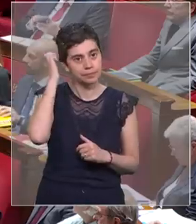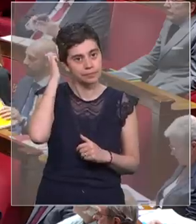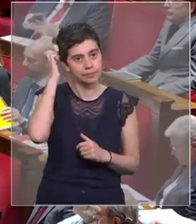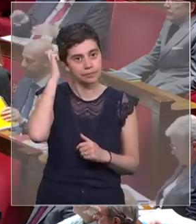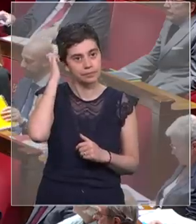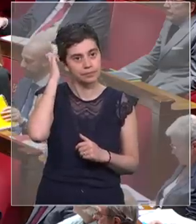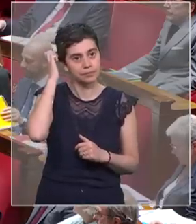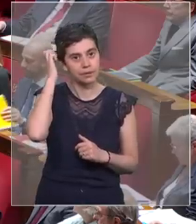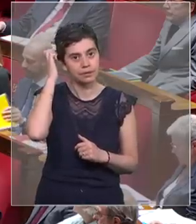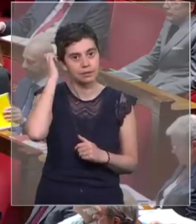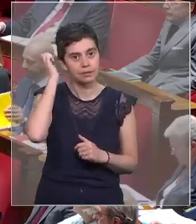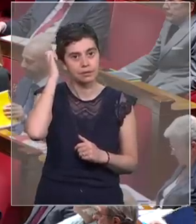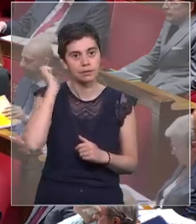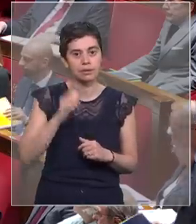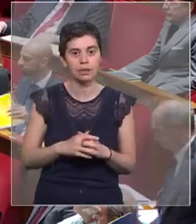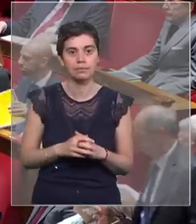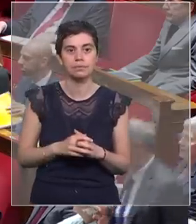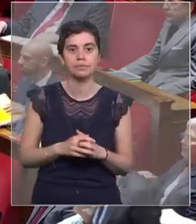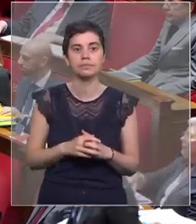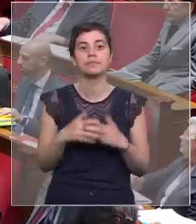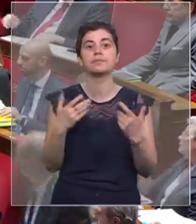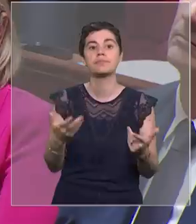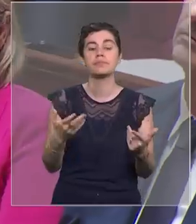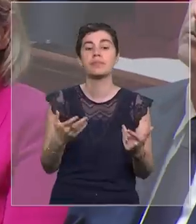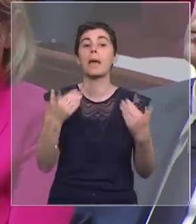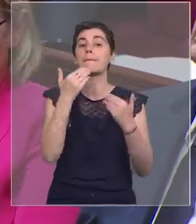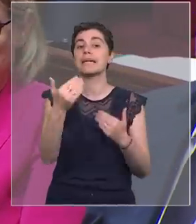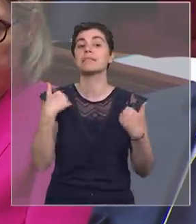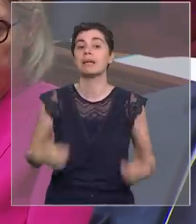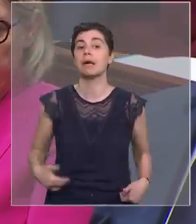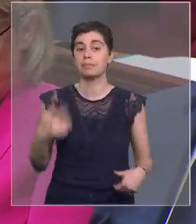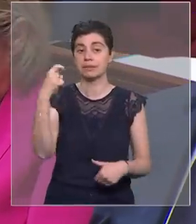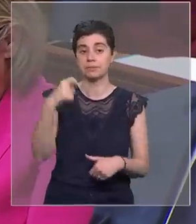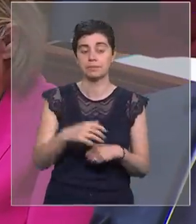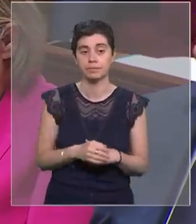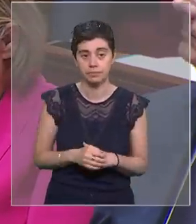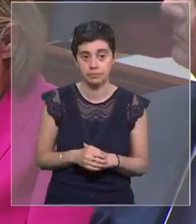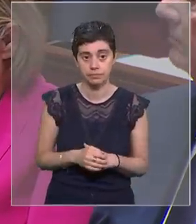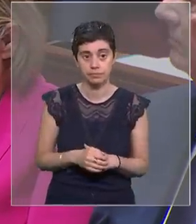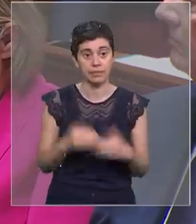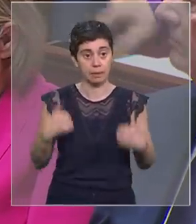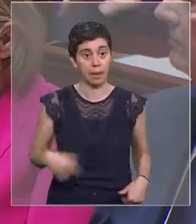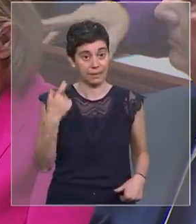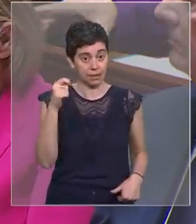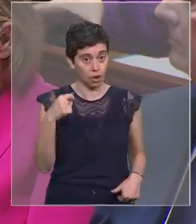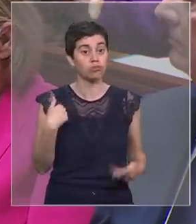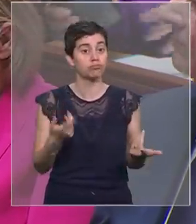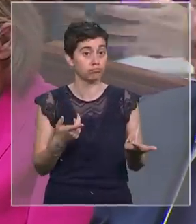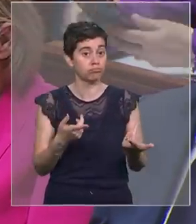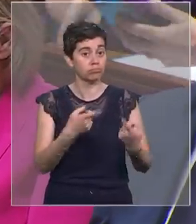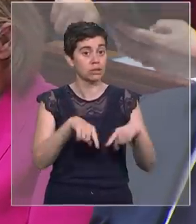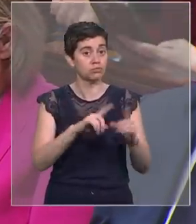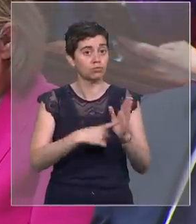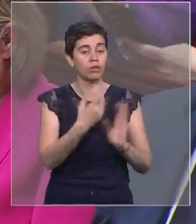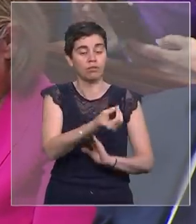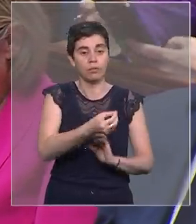Caubel, secrétaire d'État chargée de l'enfance. Merci Madame la Présidente, Madame la Présidente de la délégation des droits des enfants, Mesdames, Messieurs les